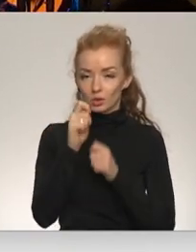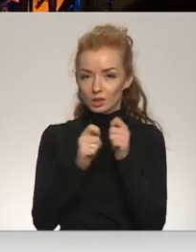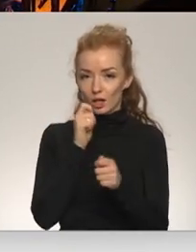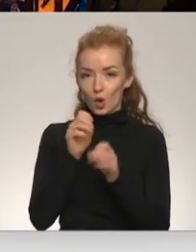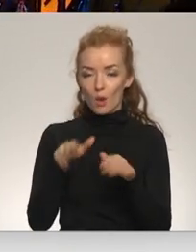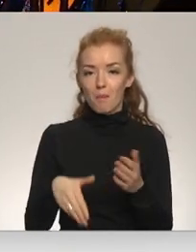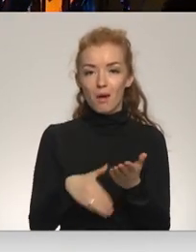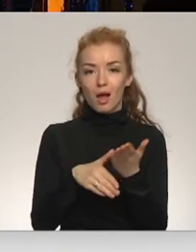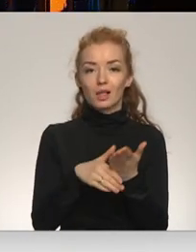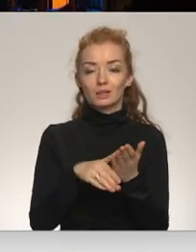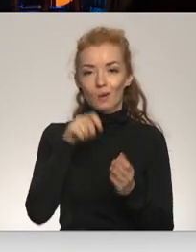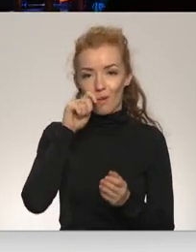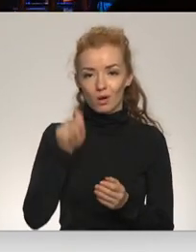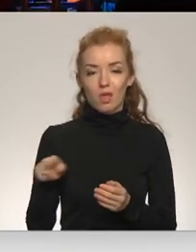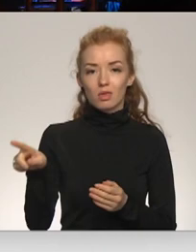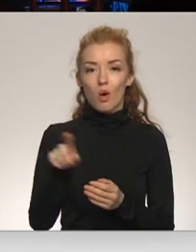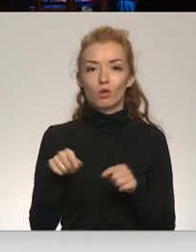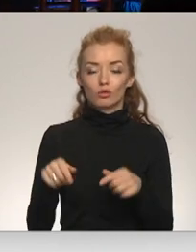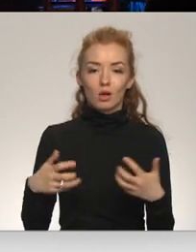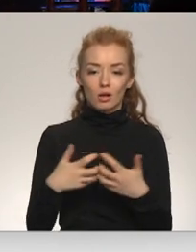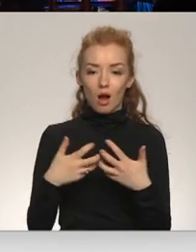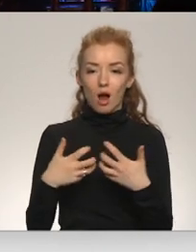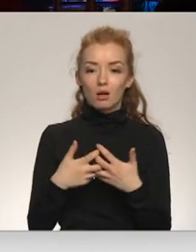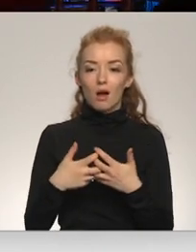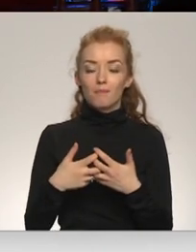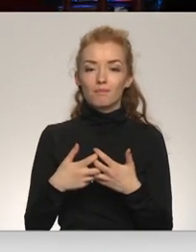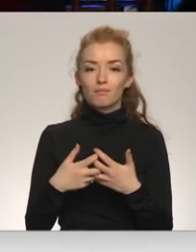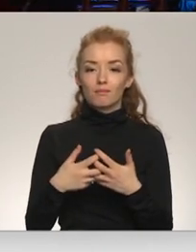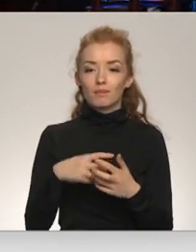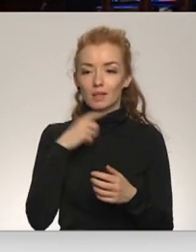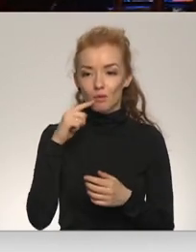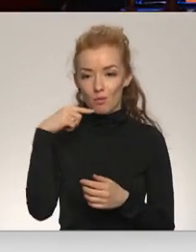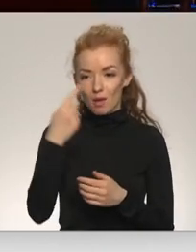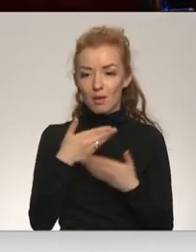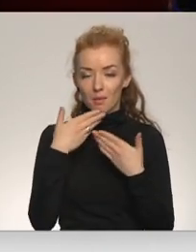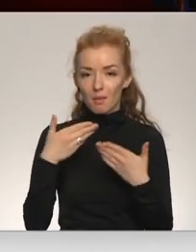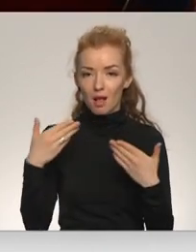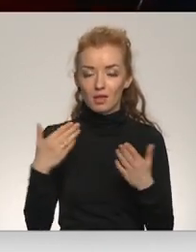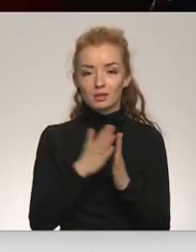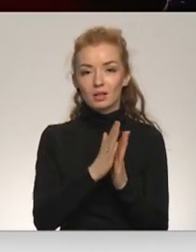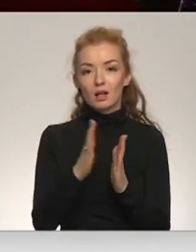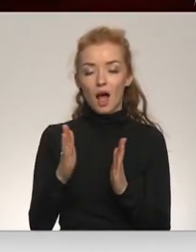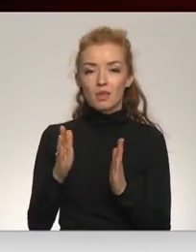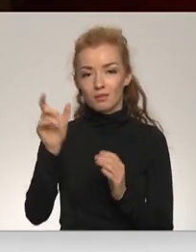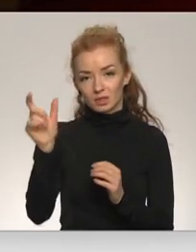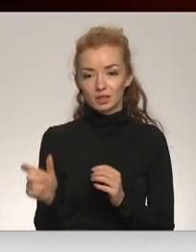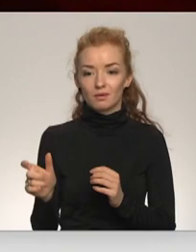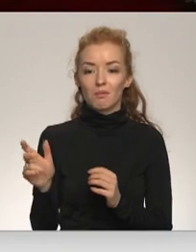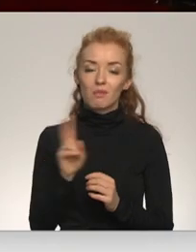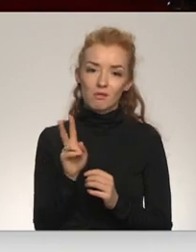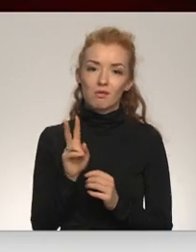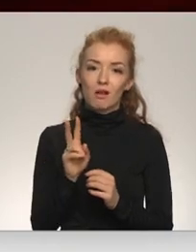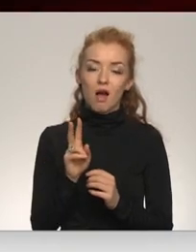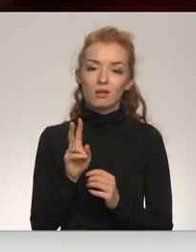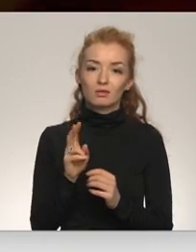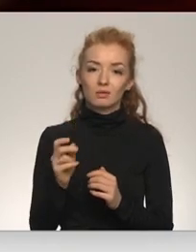lai palīdzētu ukraiņu tautai šai karā. Un es gribu pateikt paldies katram, kurš ir nostājies labajā